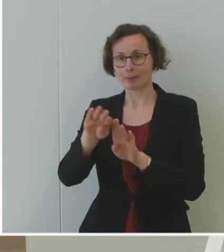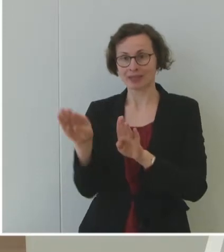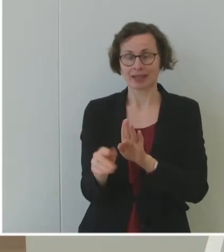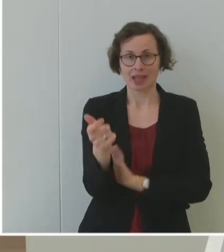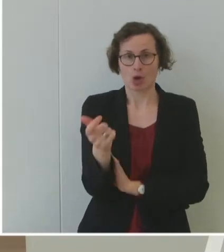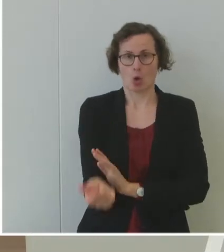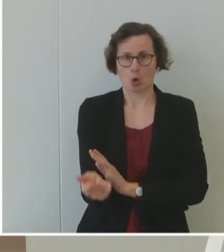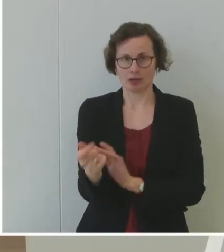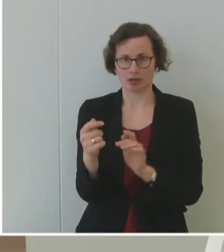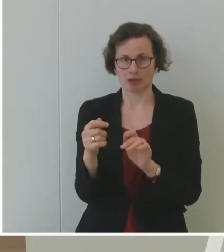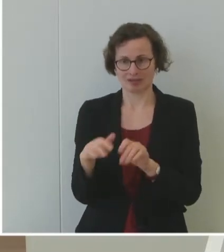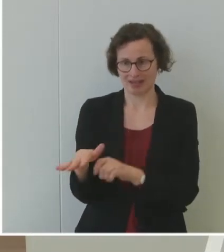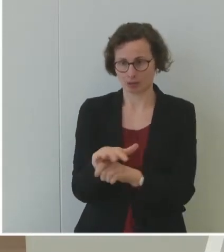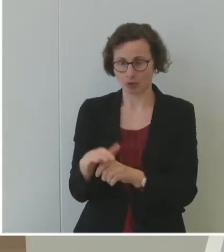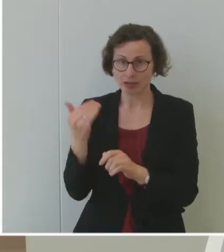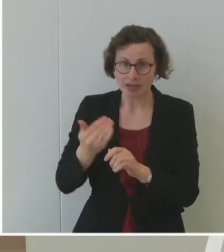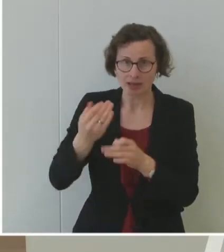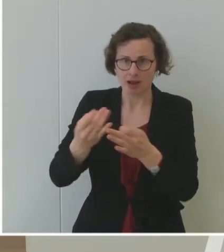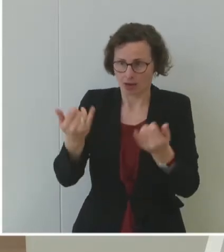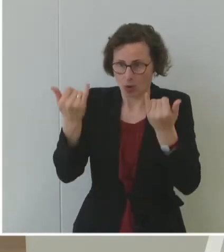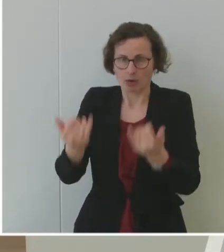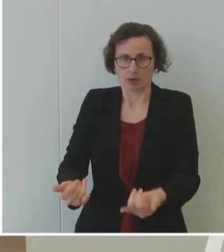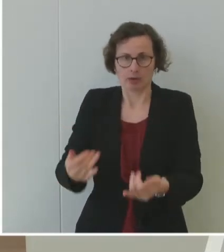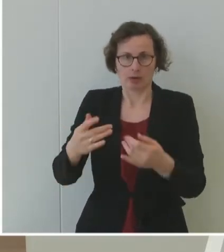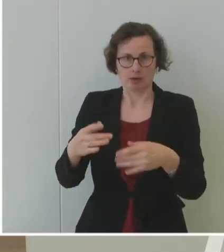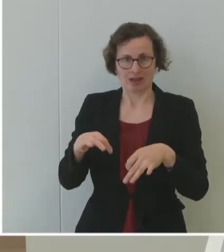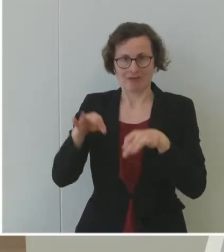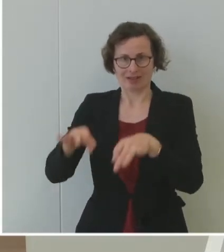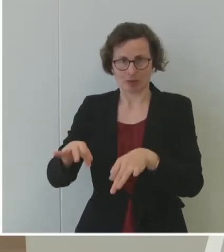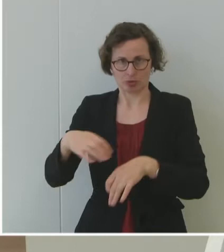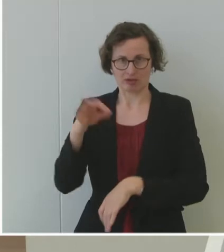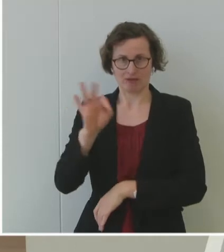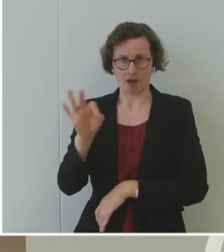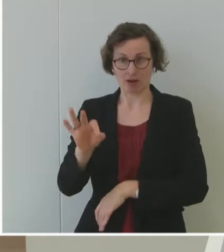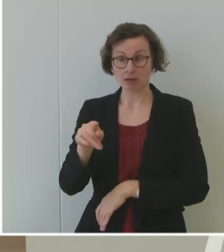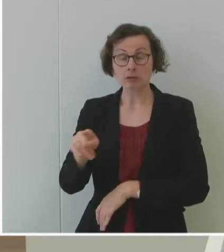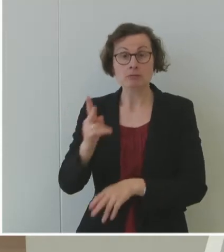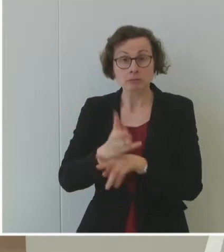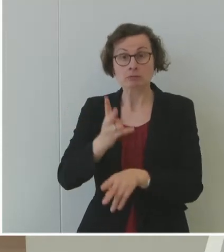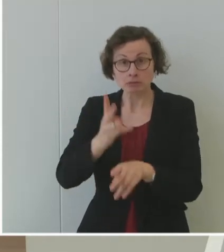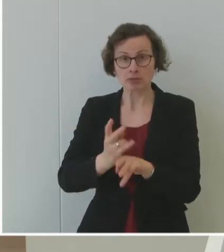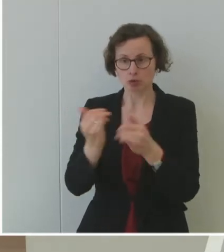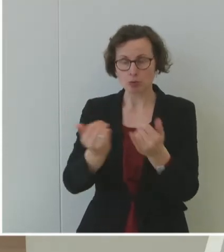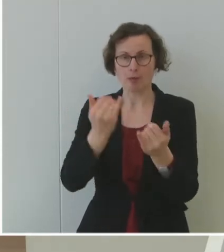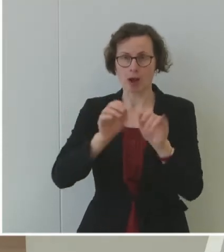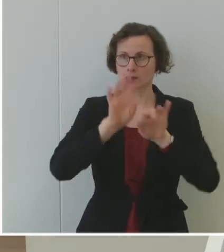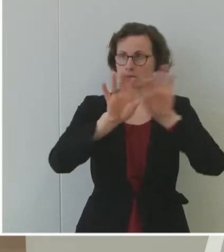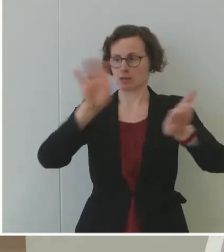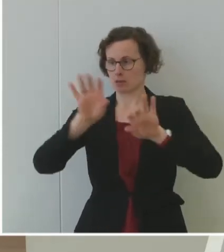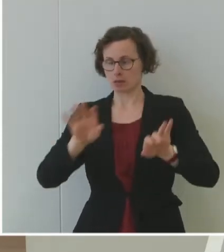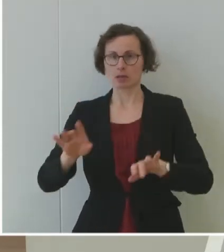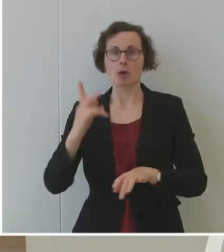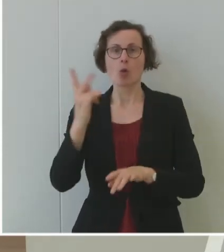für Tag der Gefahr einer Infektion aussetzen, damit wir alle noch in den Supermarkt gehen oder zur Arbeit fahren können, die unsere Oma im